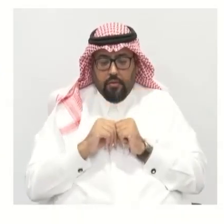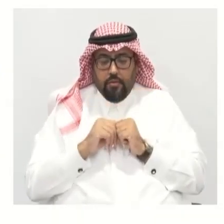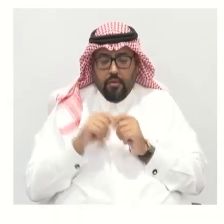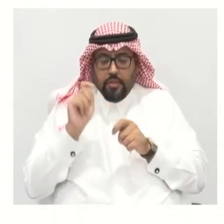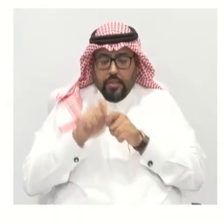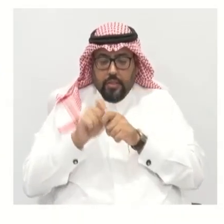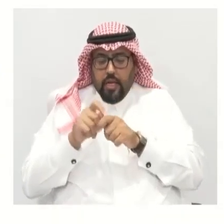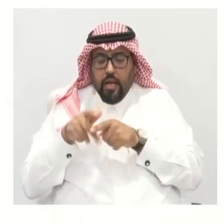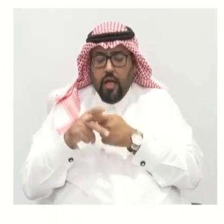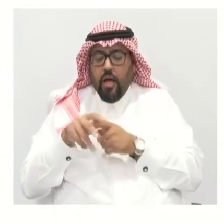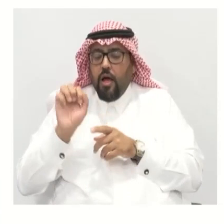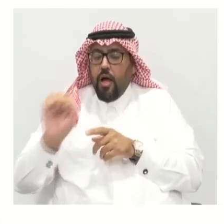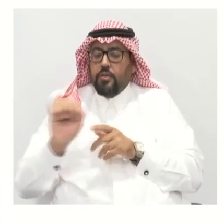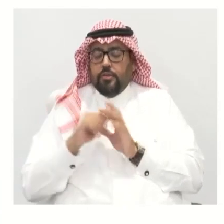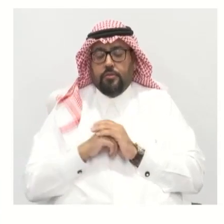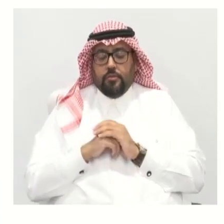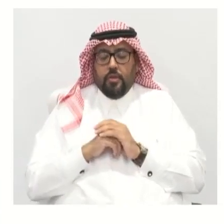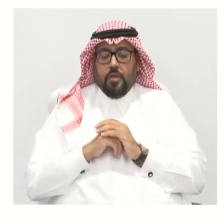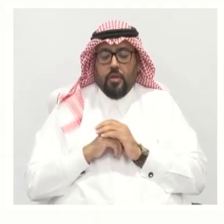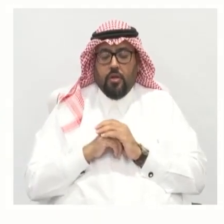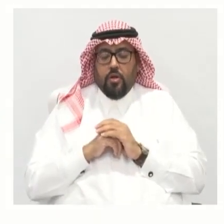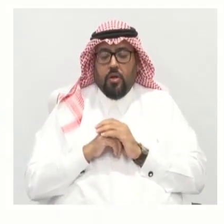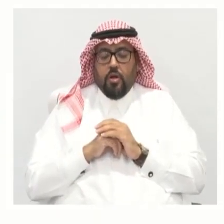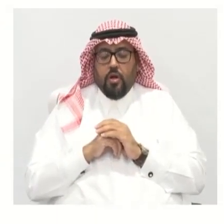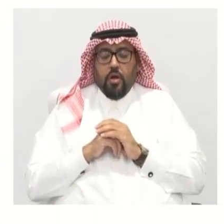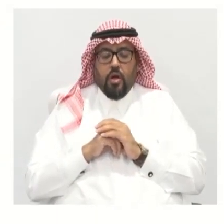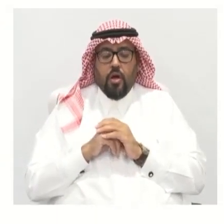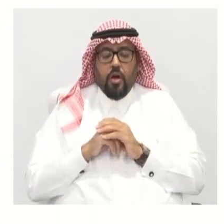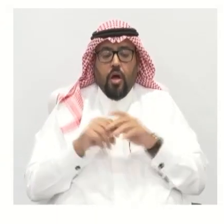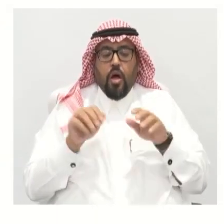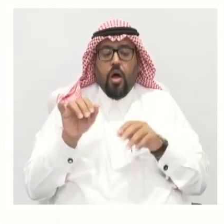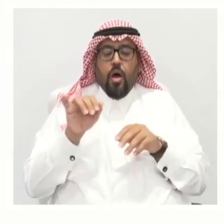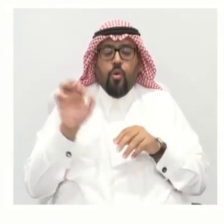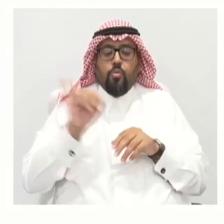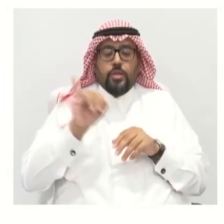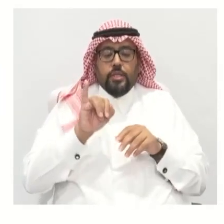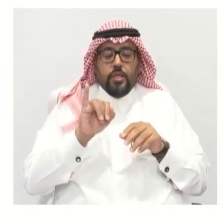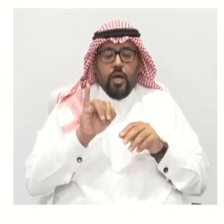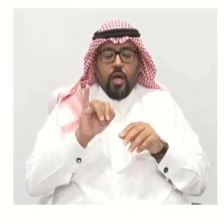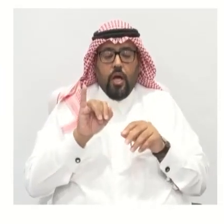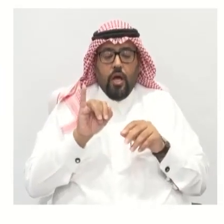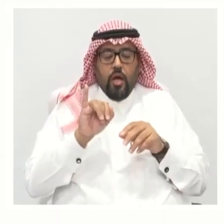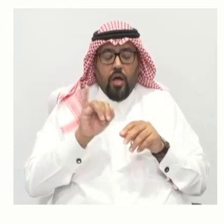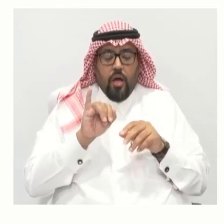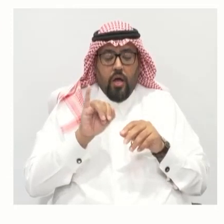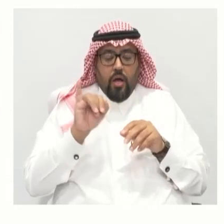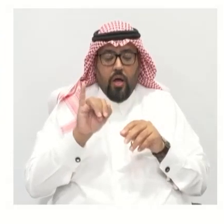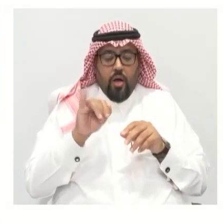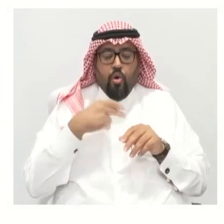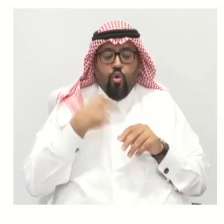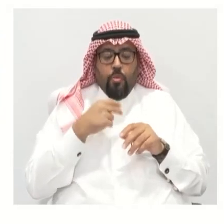ومصنع بارك الله فيكم امثله مؤسسات حكوميه نعم وزاره هيئه